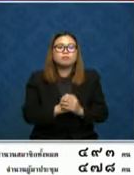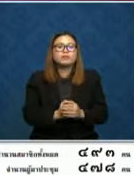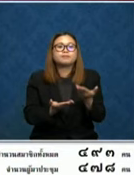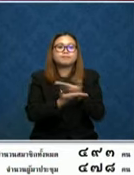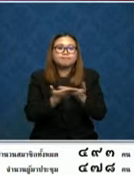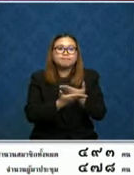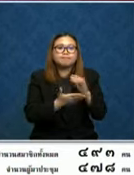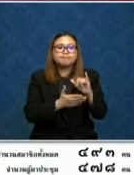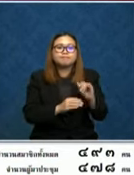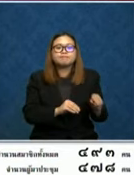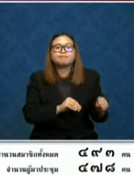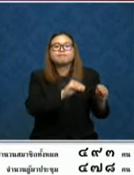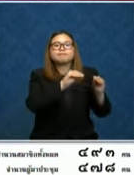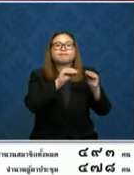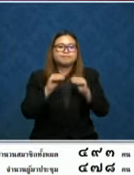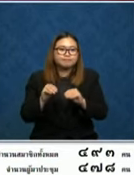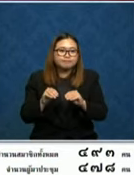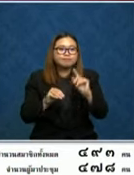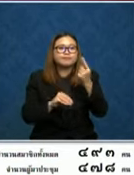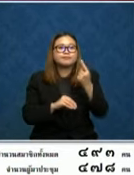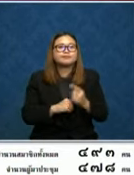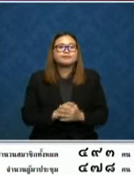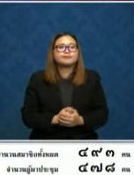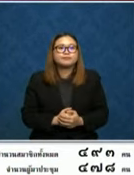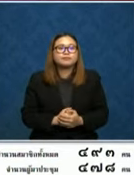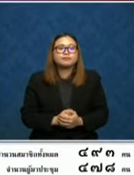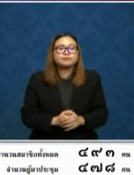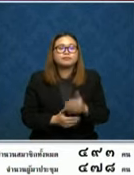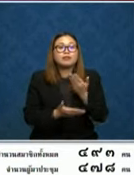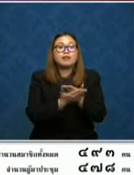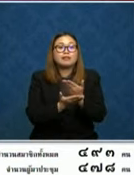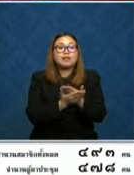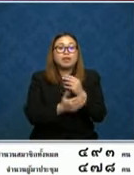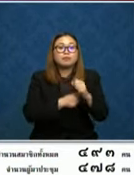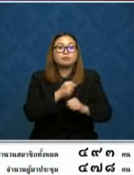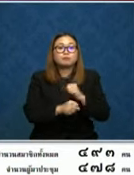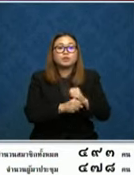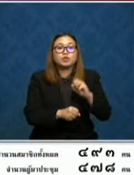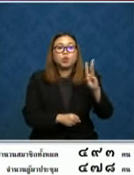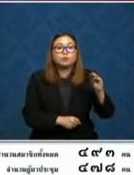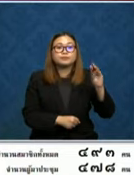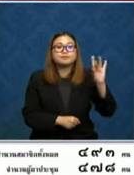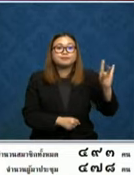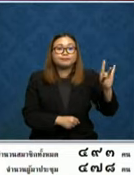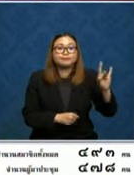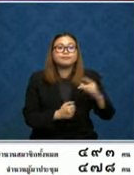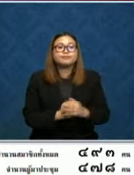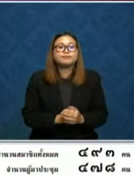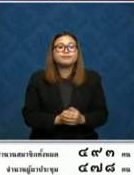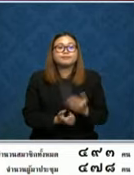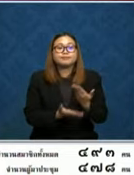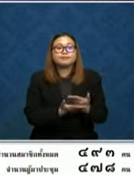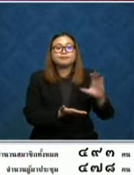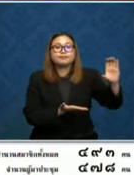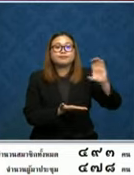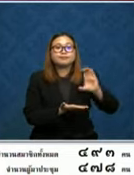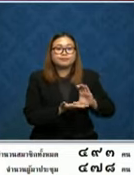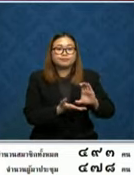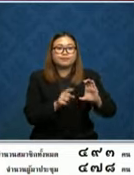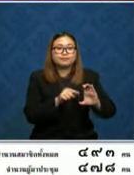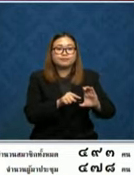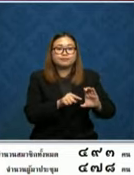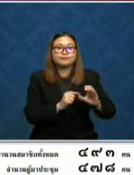ณาสไลด์ถัดไปเลยครับแต่งบประมาณล่าสุดปี2568ตัวเลขวันนี้ที่ยอดงบประมาณรวม